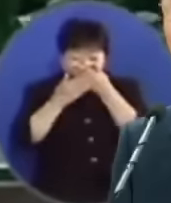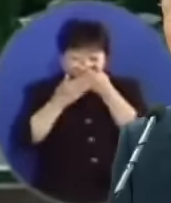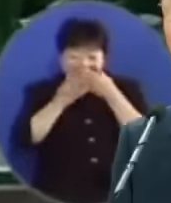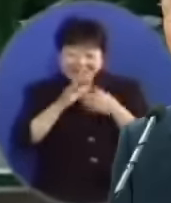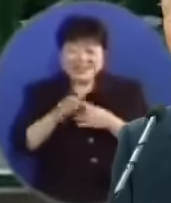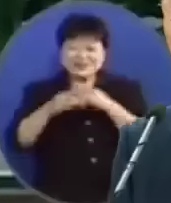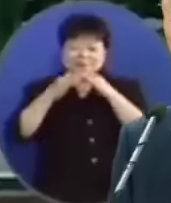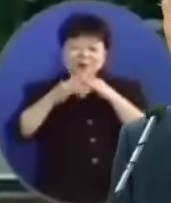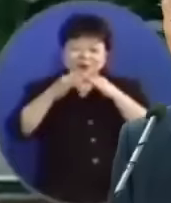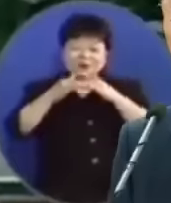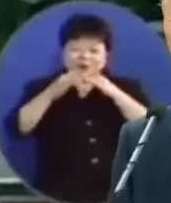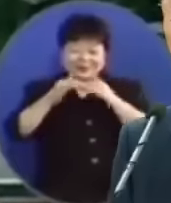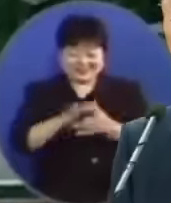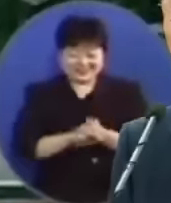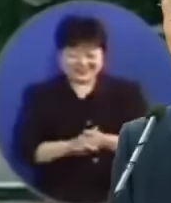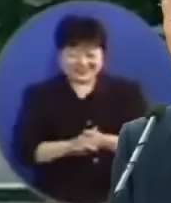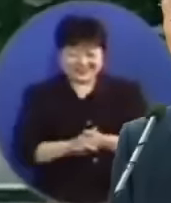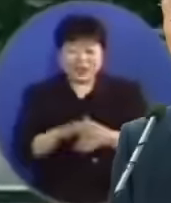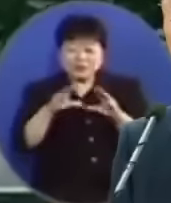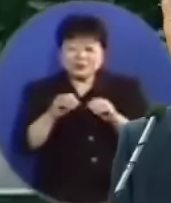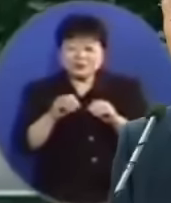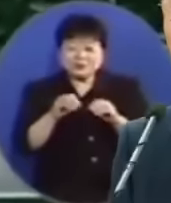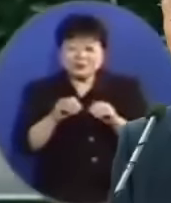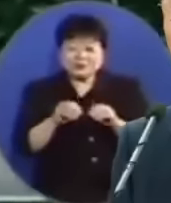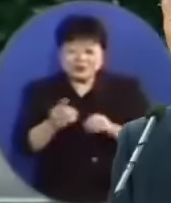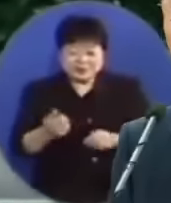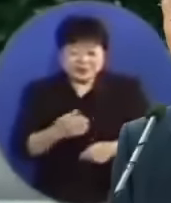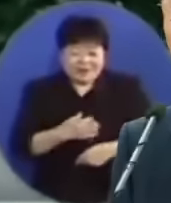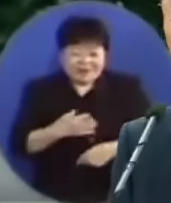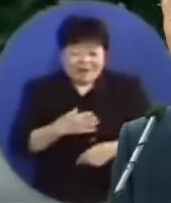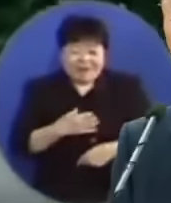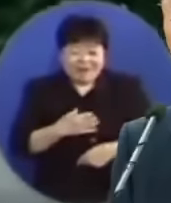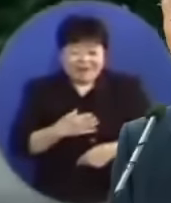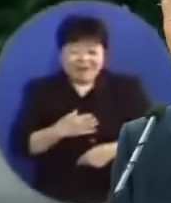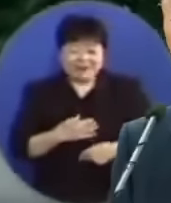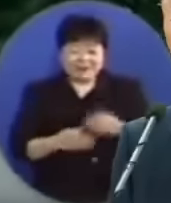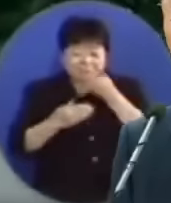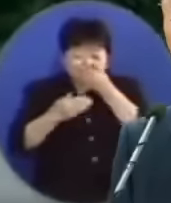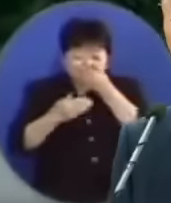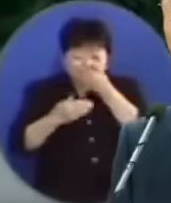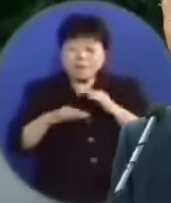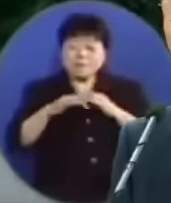방언을 했습니다. 안 하면 중지해버릴까 싶어가지고서. 언제까지 했냐?